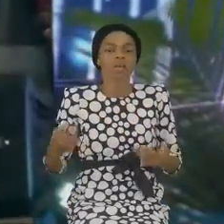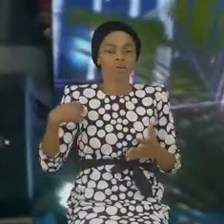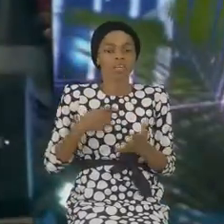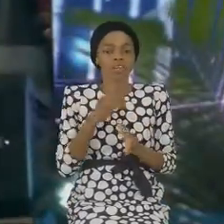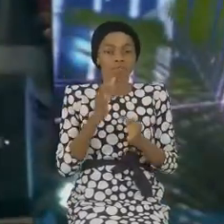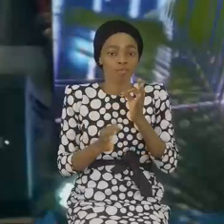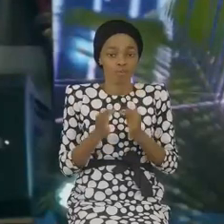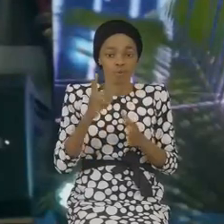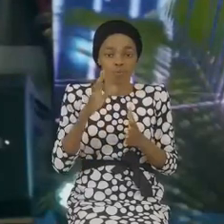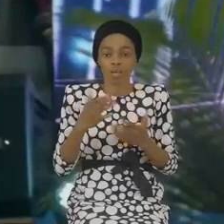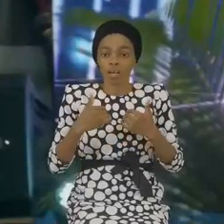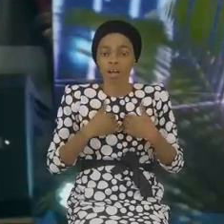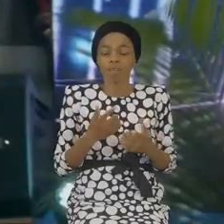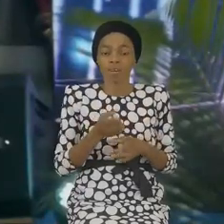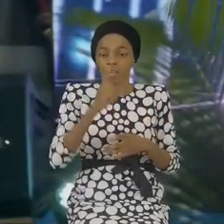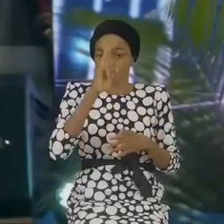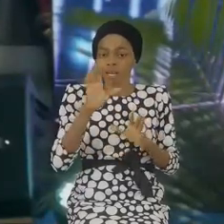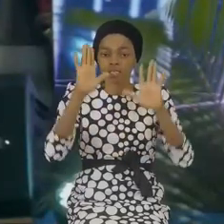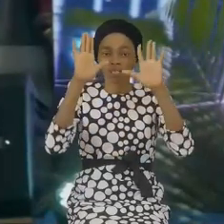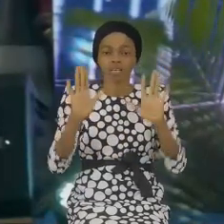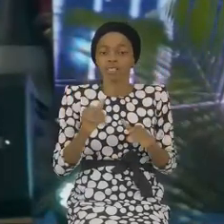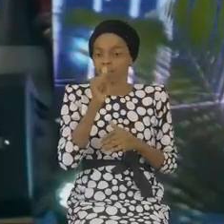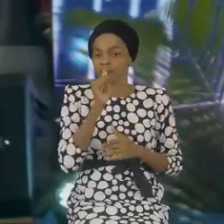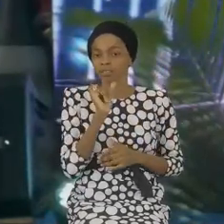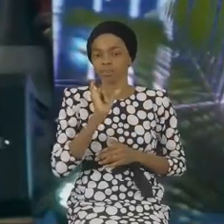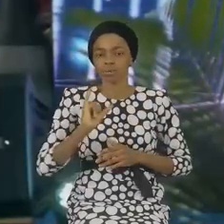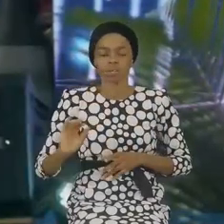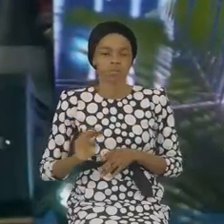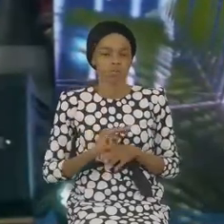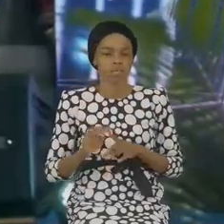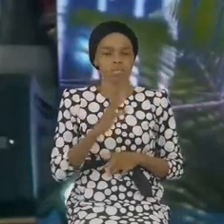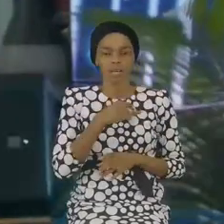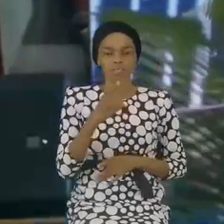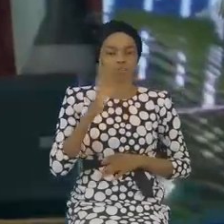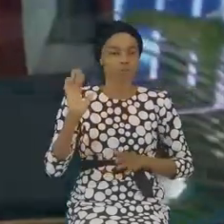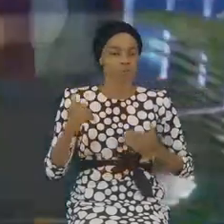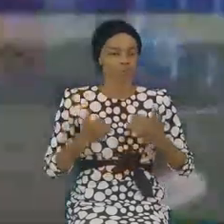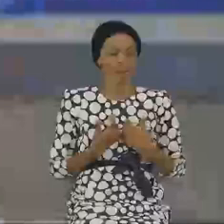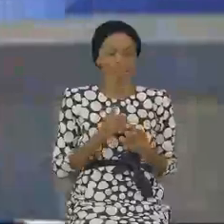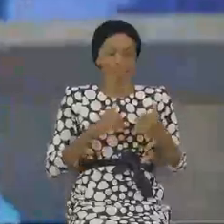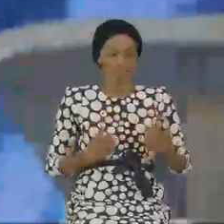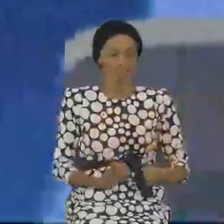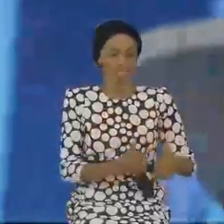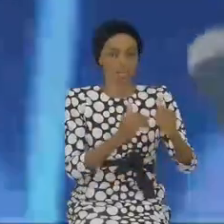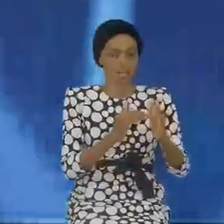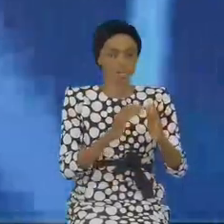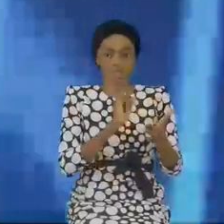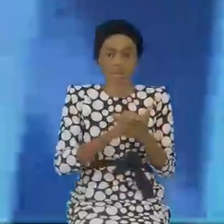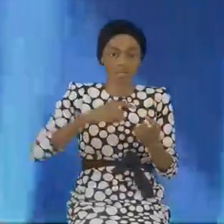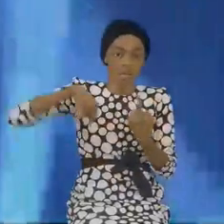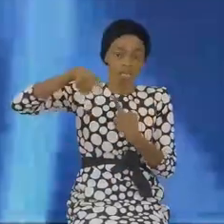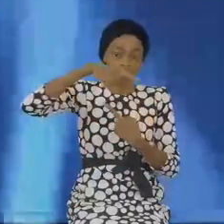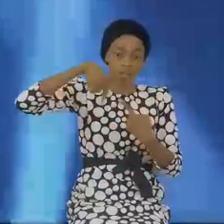ministère excellent et durable, et si tu veux avoir le cycle complet, pour que ce cycle soit complet,